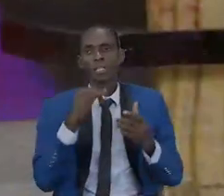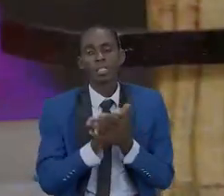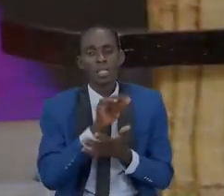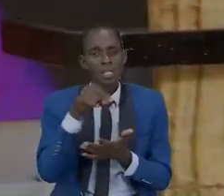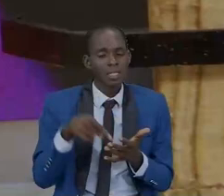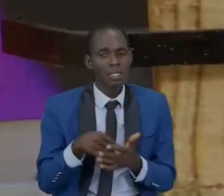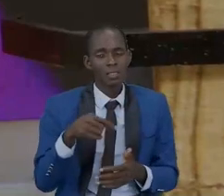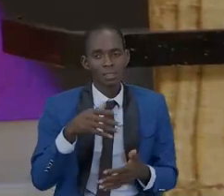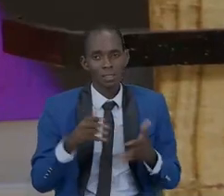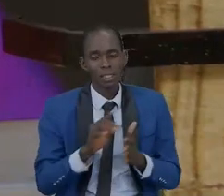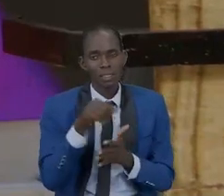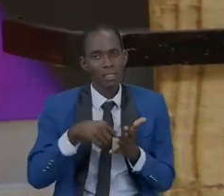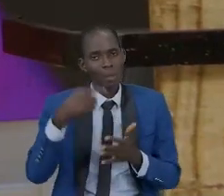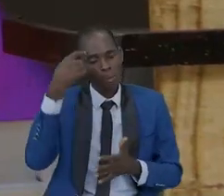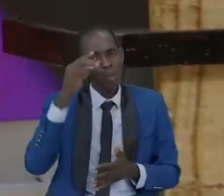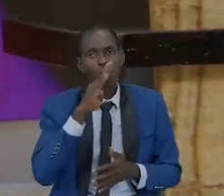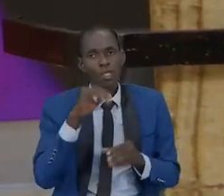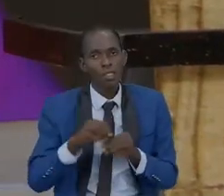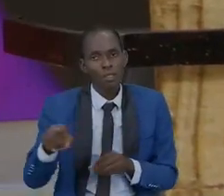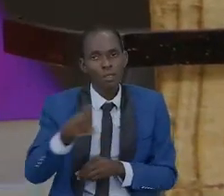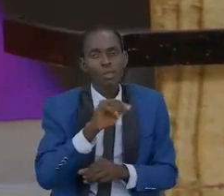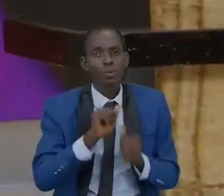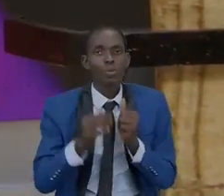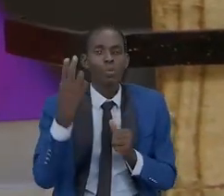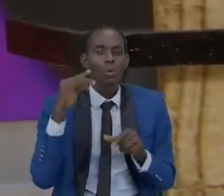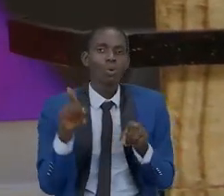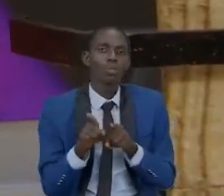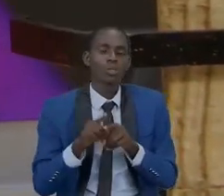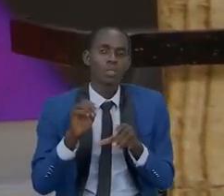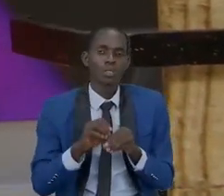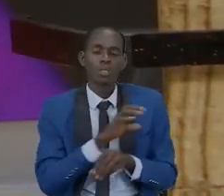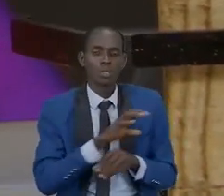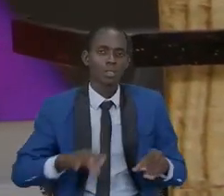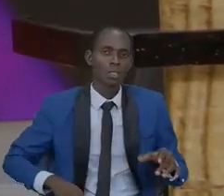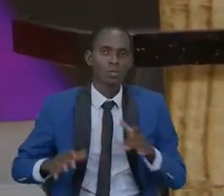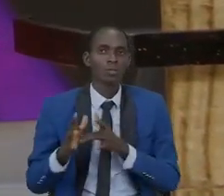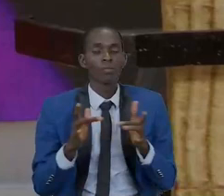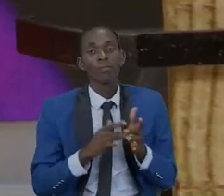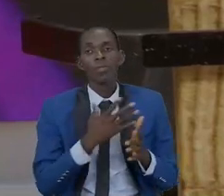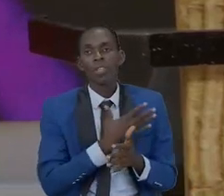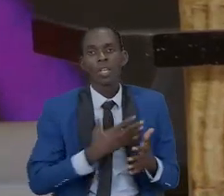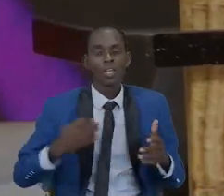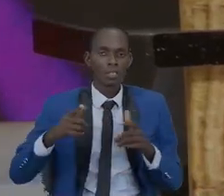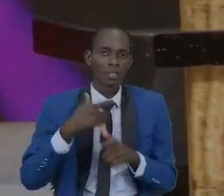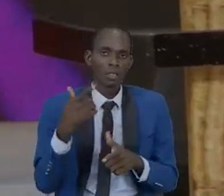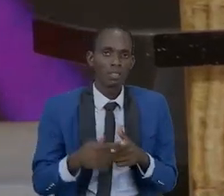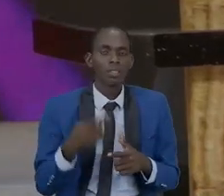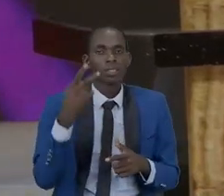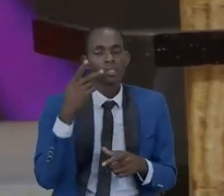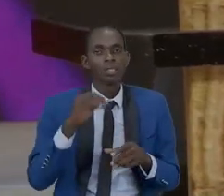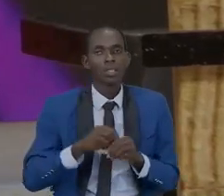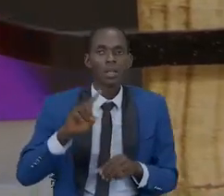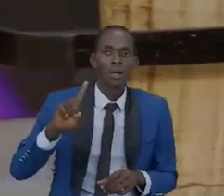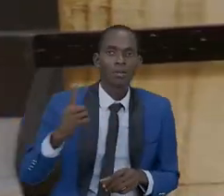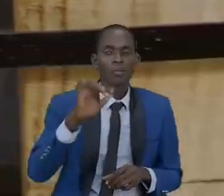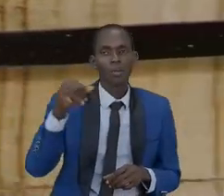en vous les sentiments qui étaient en Jésus Christ nous voyons dans un champ